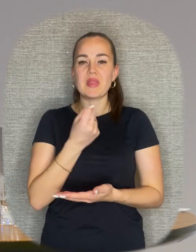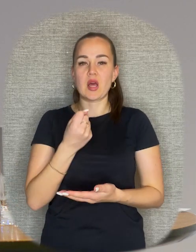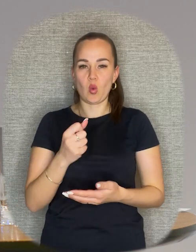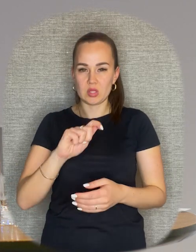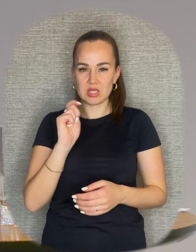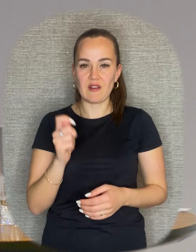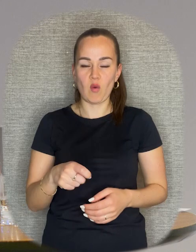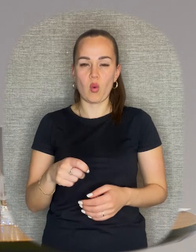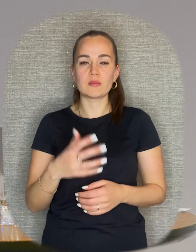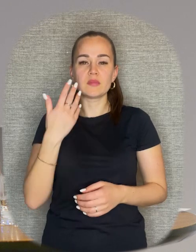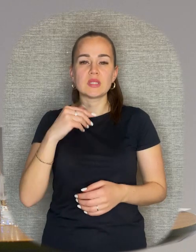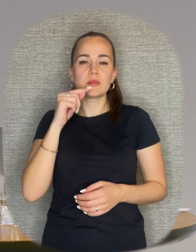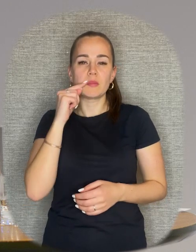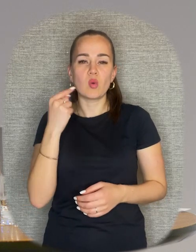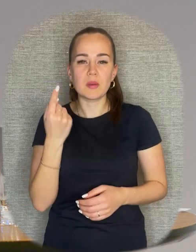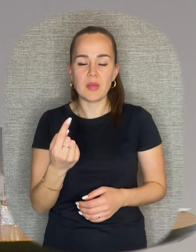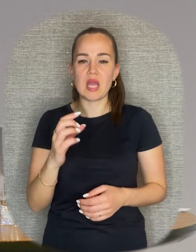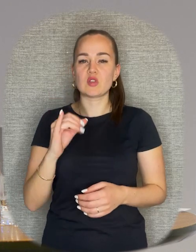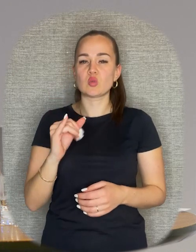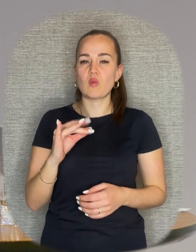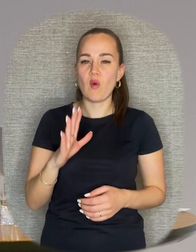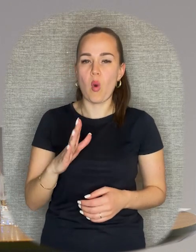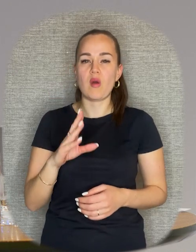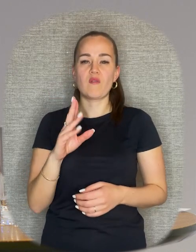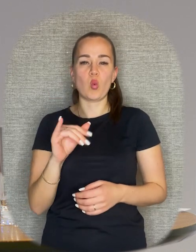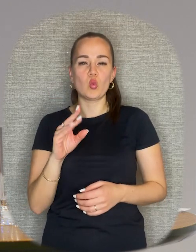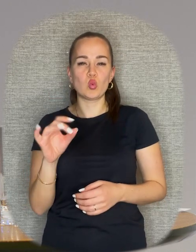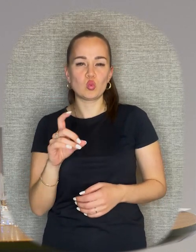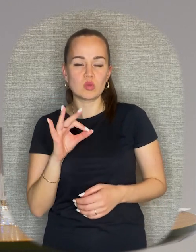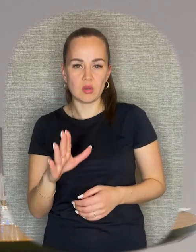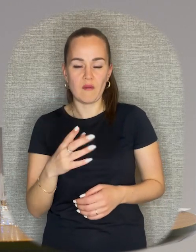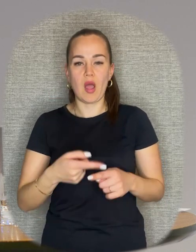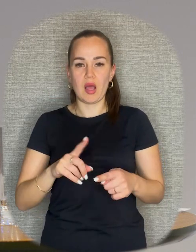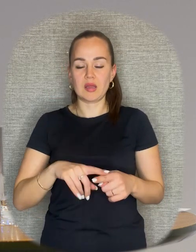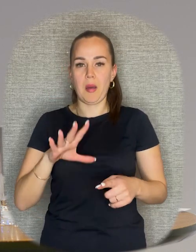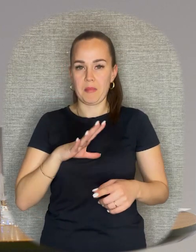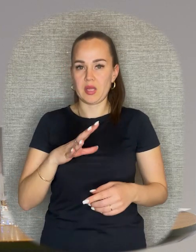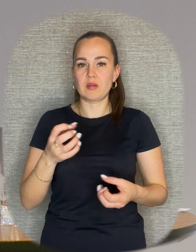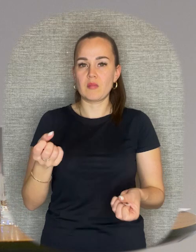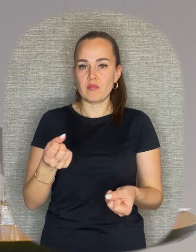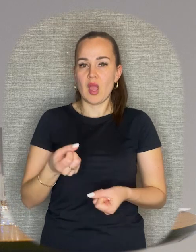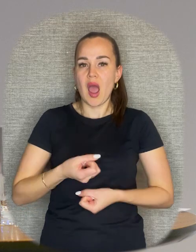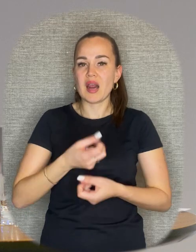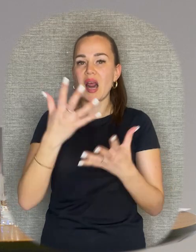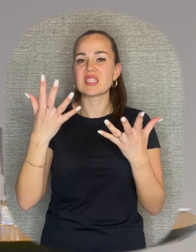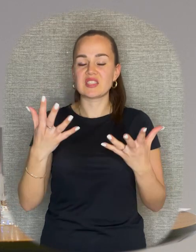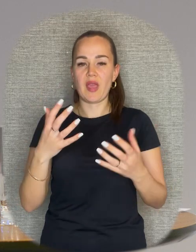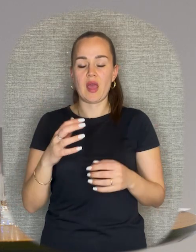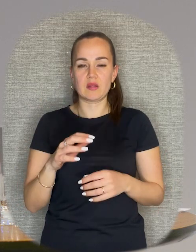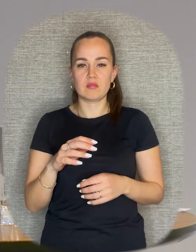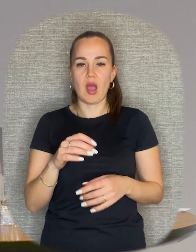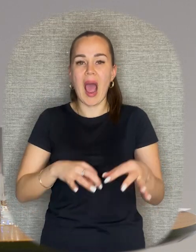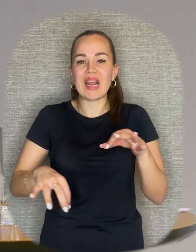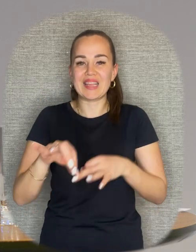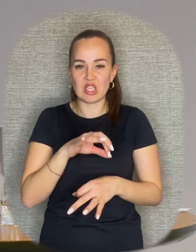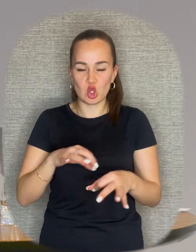действительно эпохам выдающихся полководцев Петра I Суворова Кутузова отвечают периоды расцвета русской архитектуры в